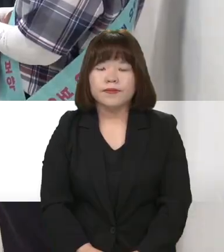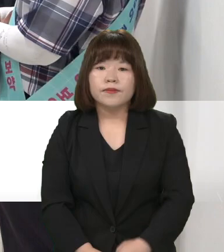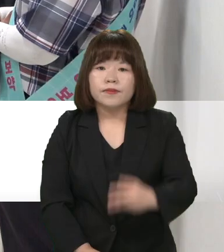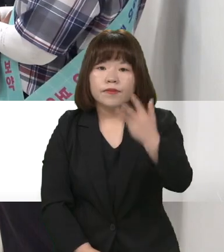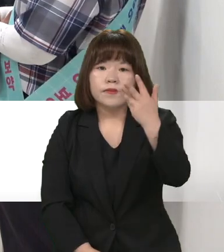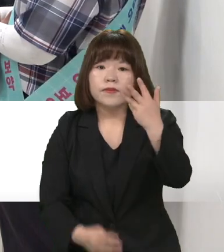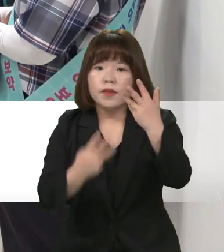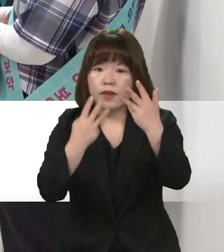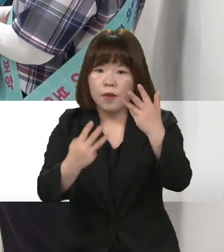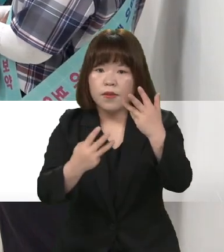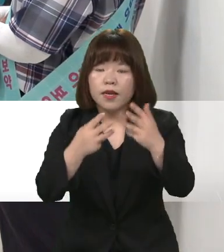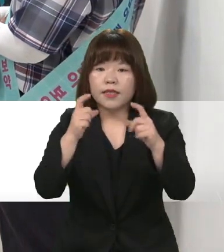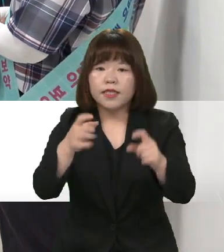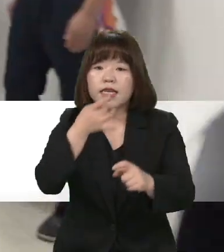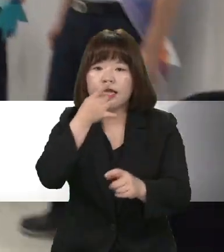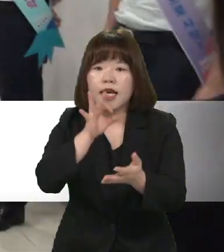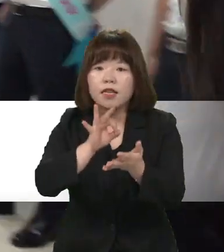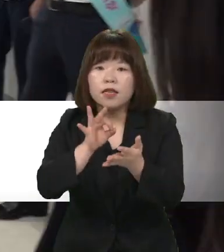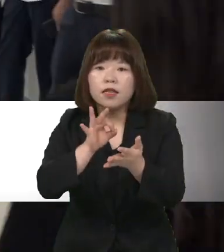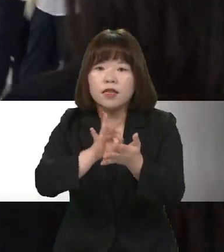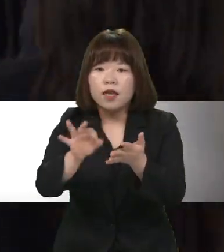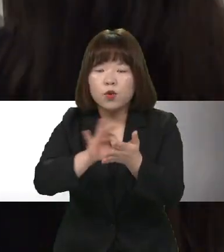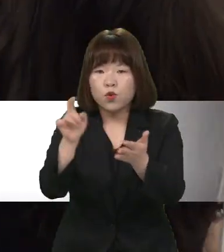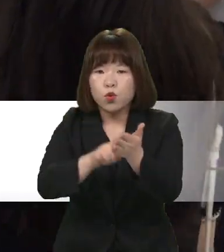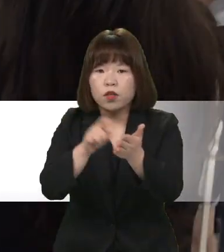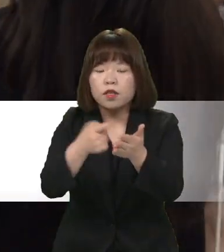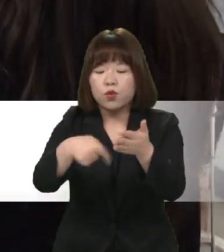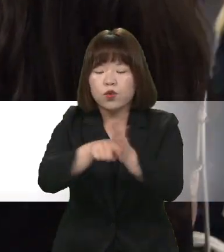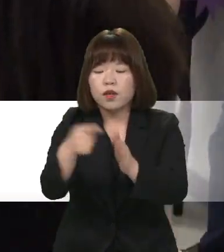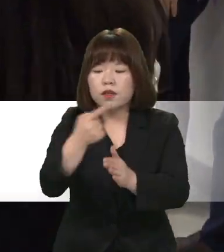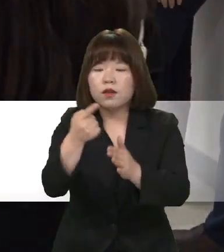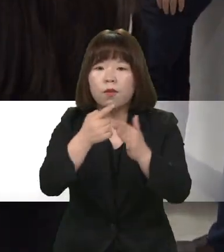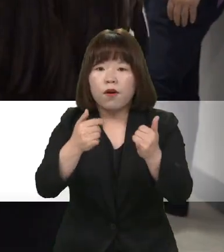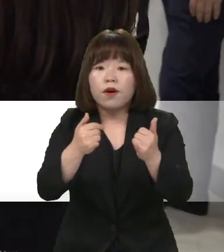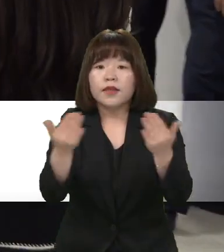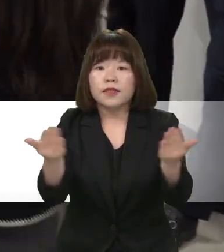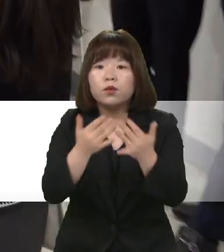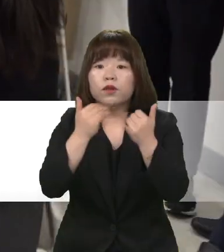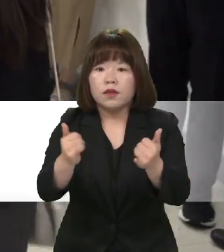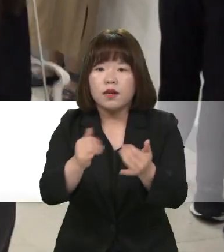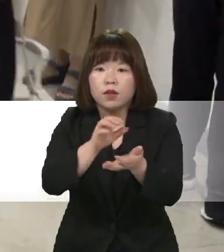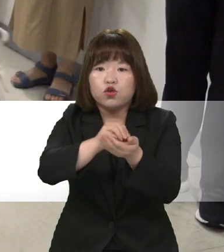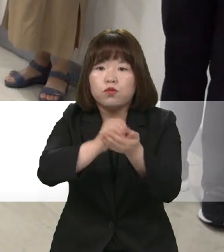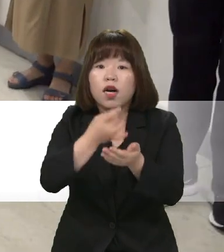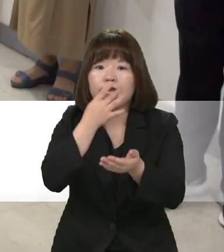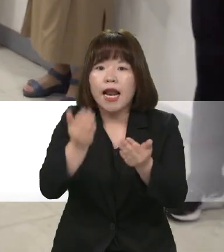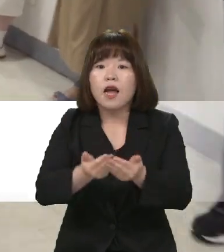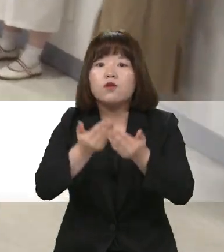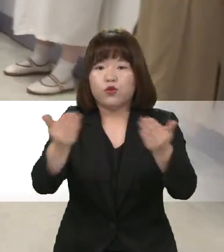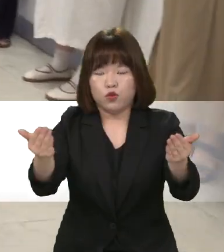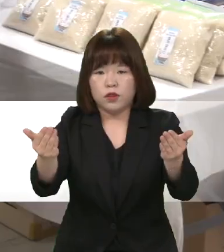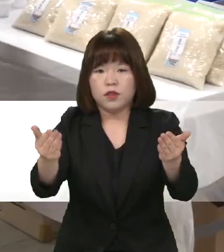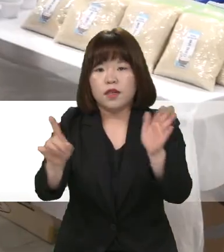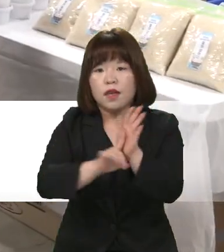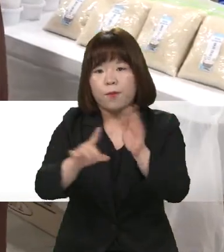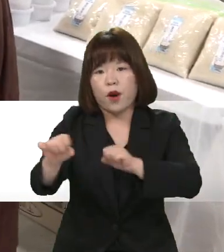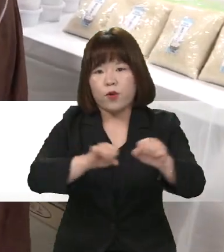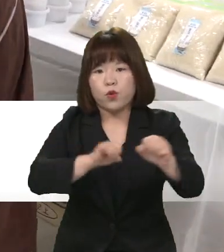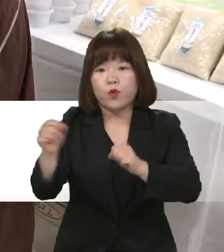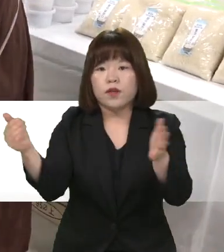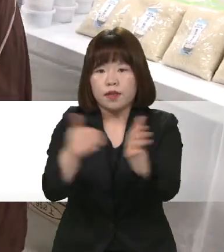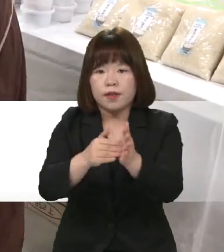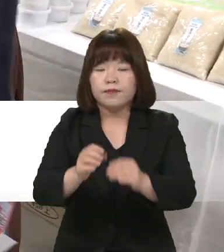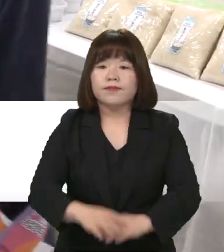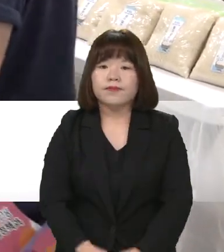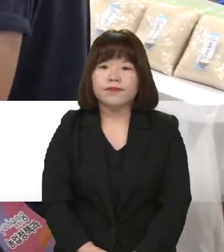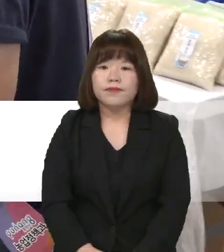포항시는 3일 지역 쌀 소비촉진을 위해 1000여명의 직원들에게 주먹밥 등을 나눠주는 밥이 답이다 캠페인을